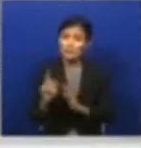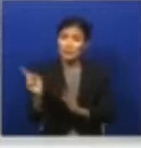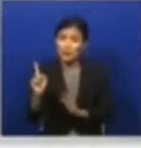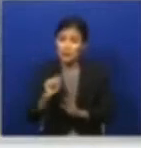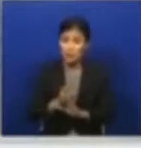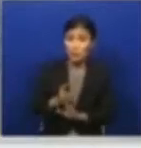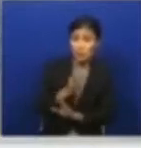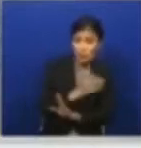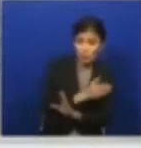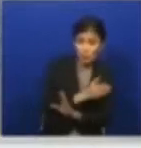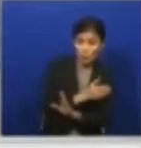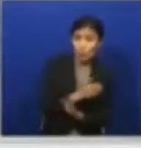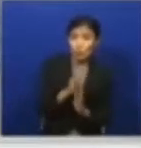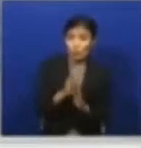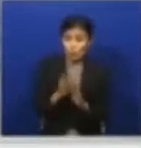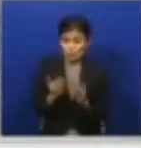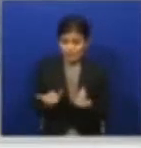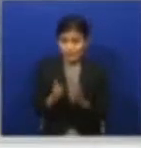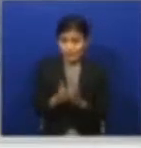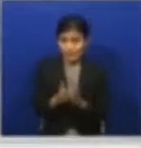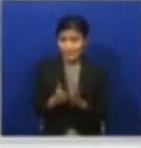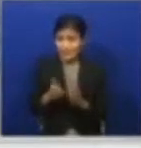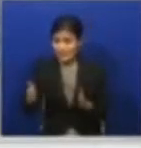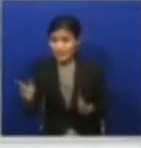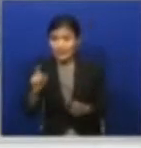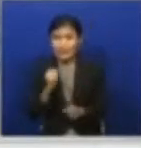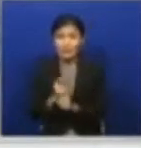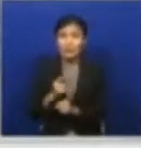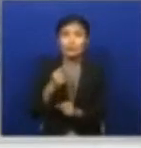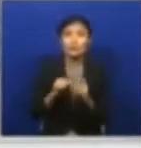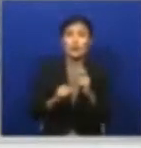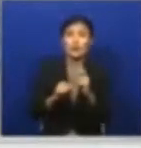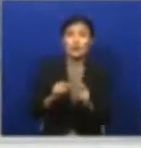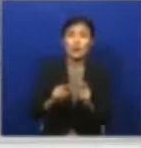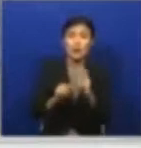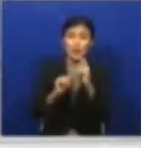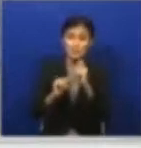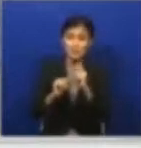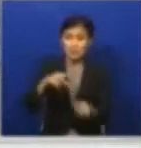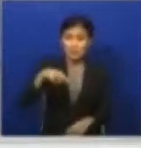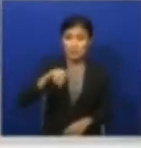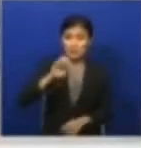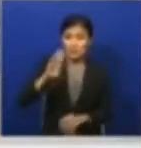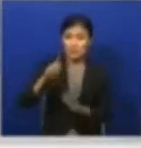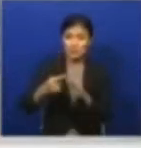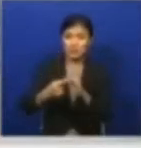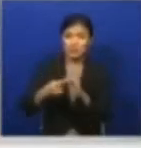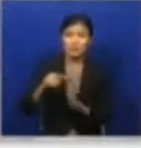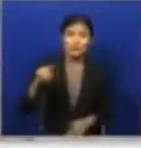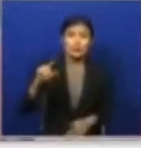านี้แต่ในช่วงนี้เอาตัวอย่างแล้วกันที่อำเภอพิบูลรักษ์เขตเลือกตั้งผมที่ดิน